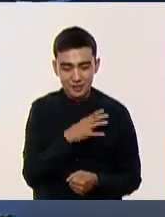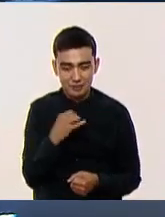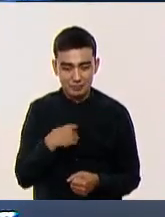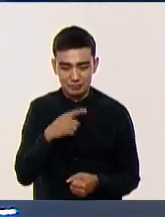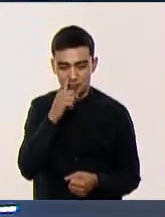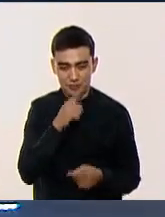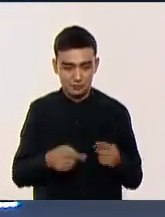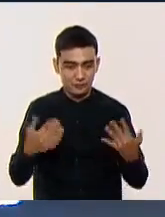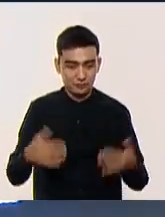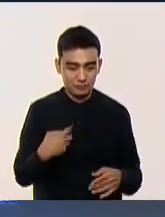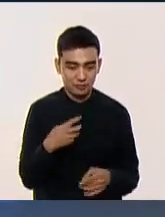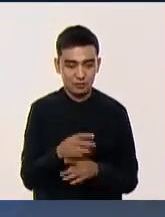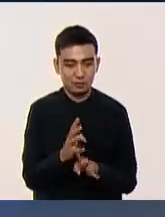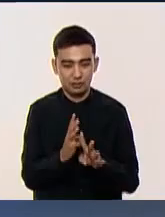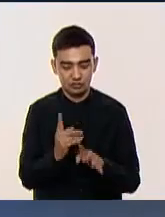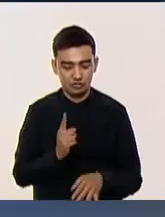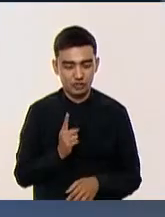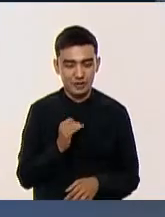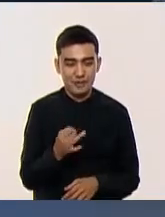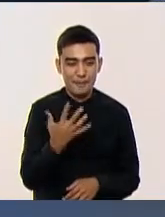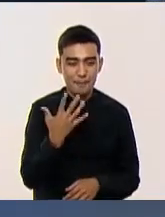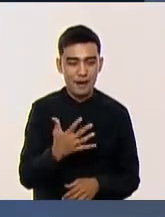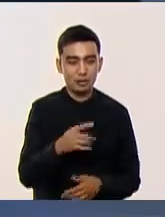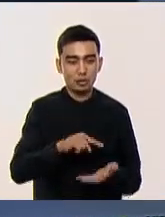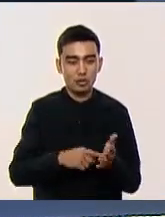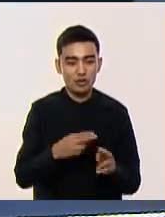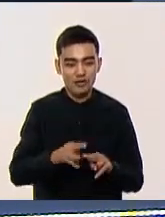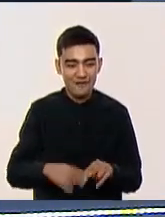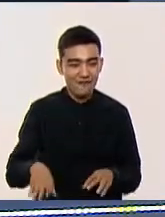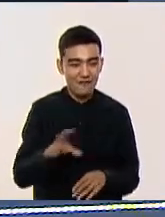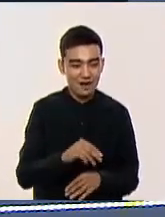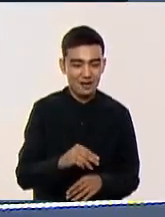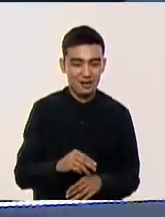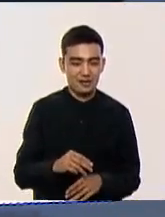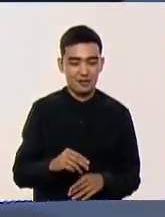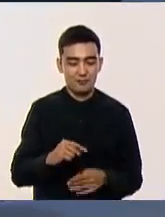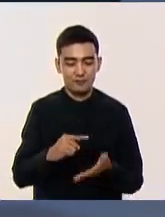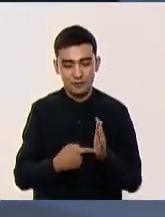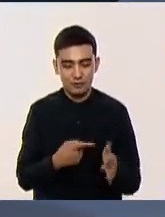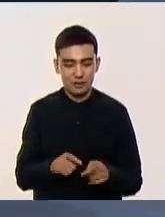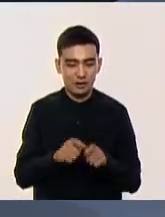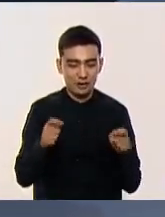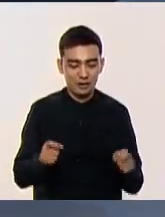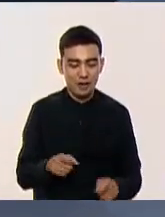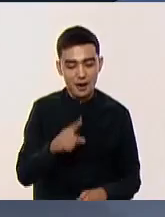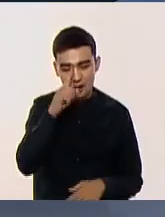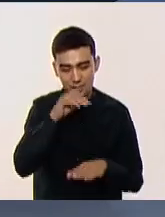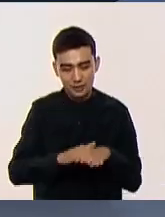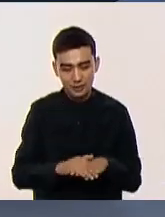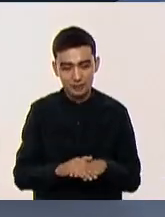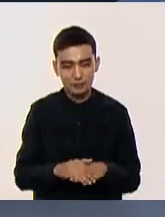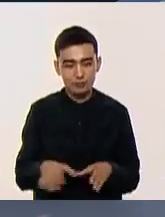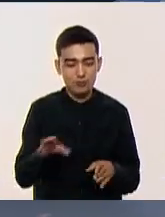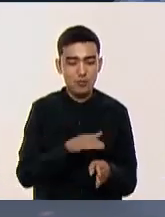деген нараз топ каладагы газ куятын 5 бекеттин де барлыгын иске кошсун деп талап коюп отур. Ал акимдик жагдай